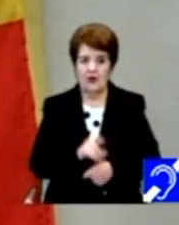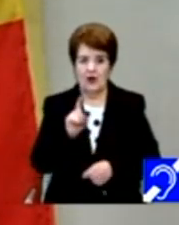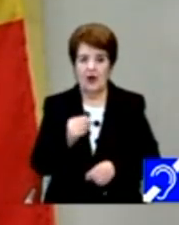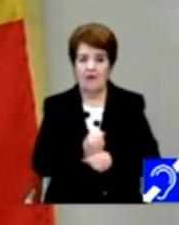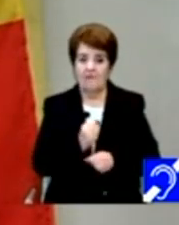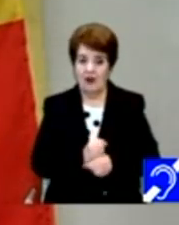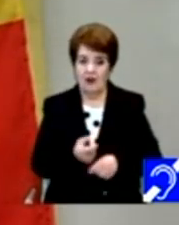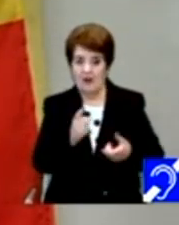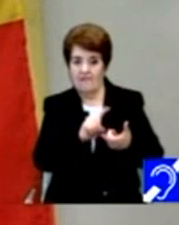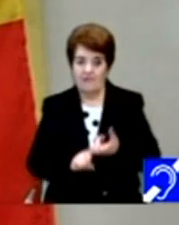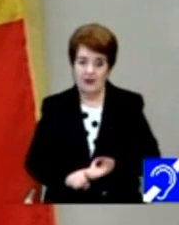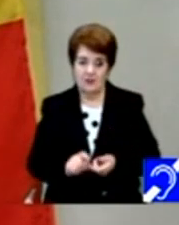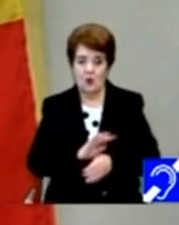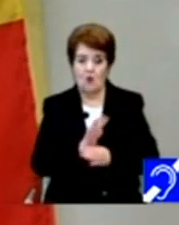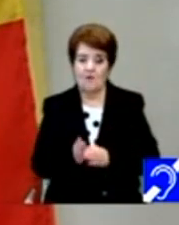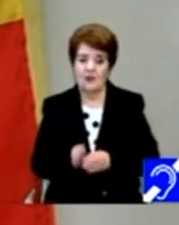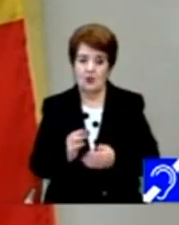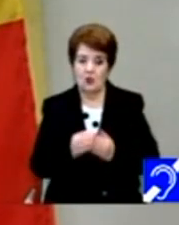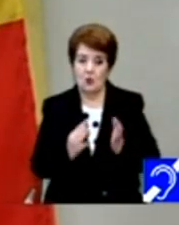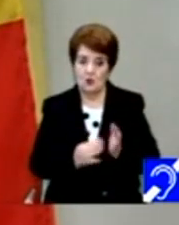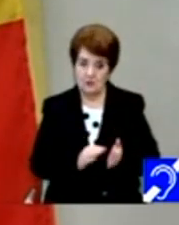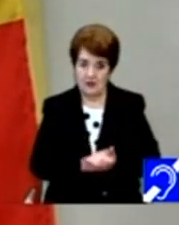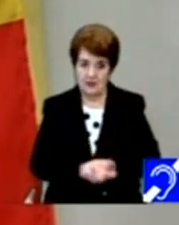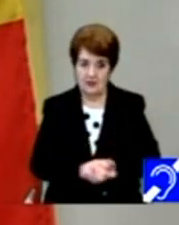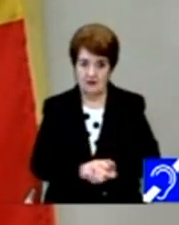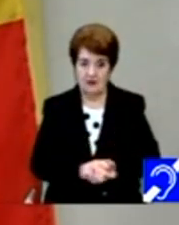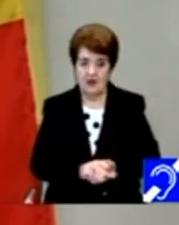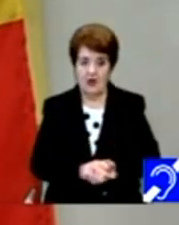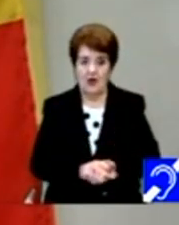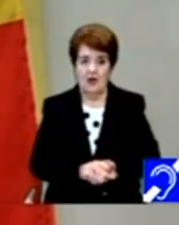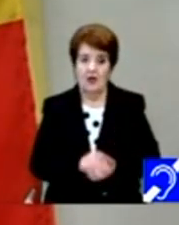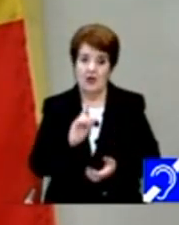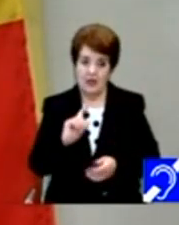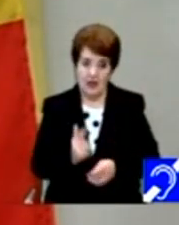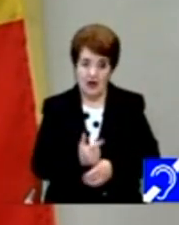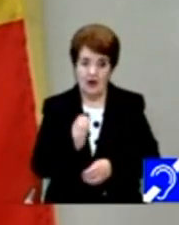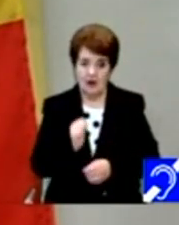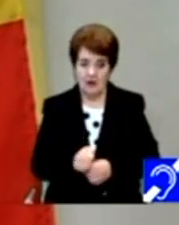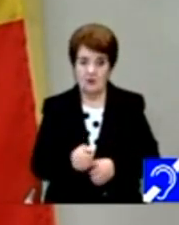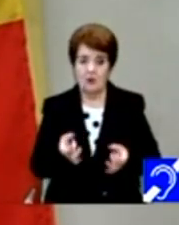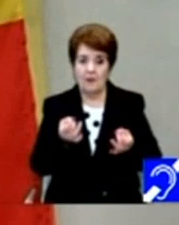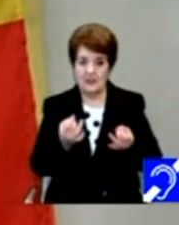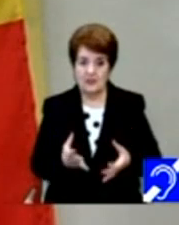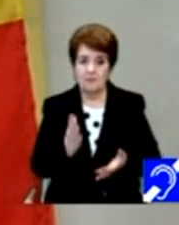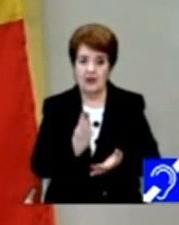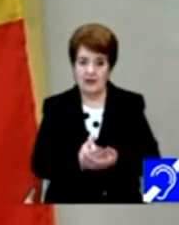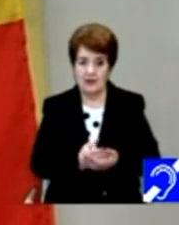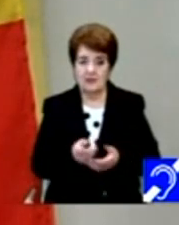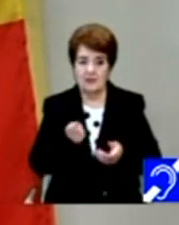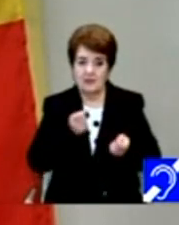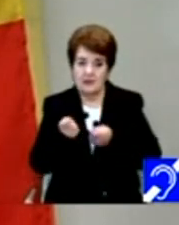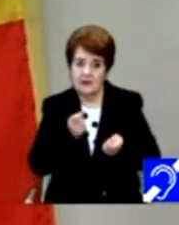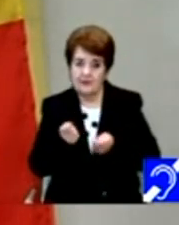fac infecția COVID-19, respectiv, iarăși, cel mai simplu este de a